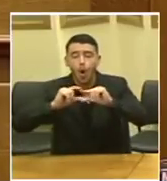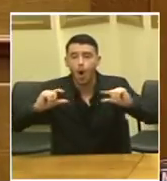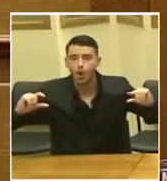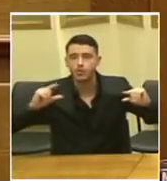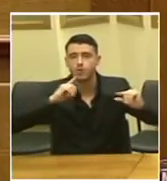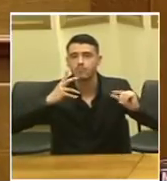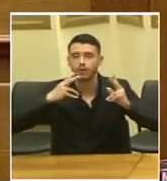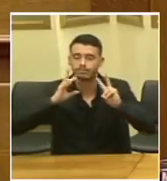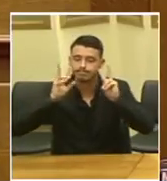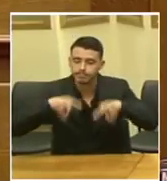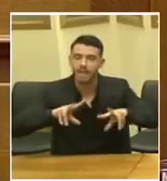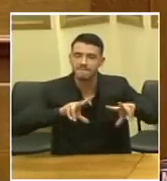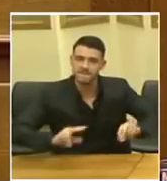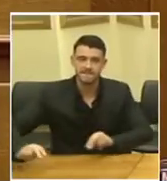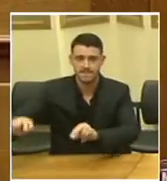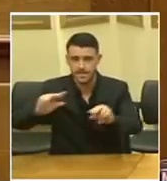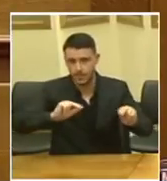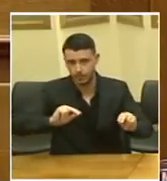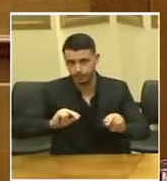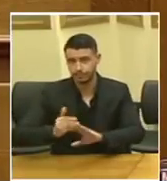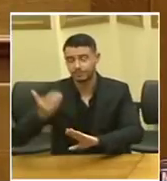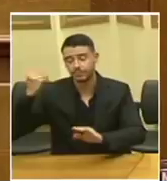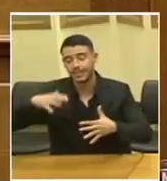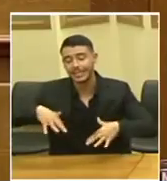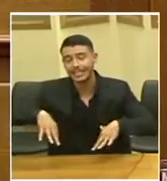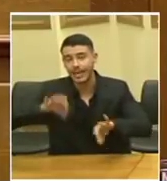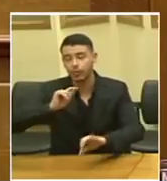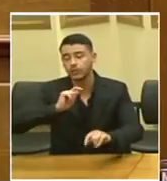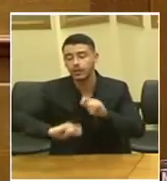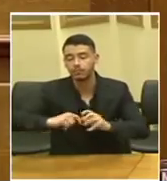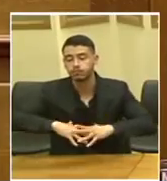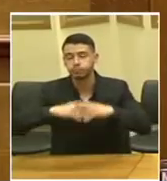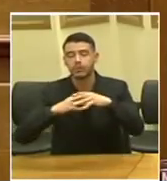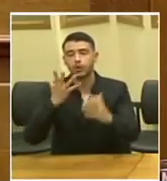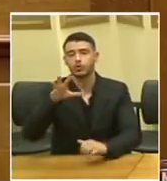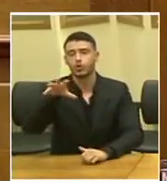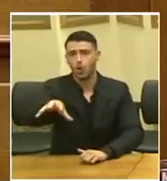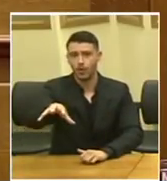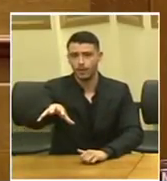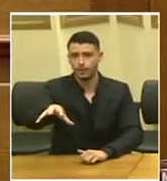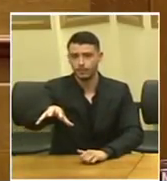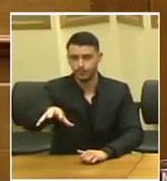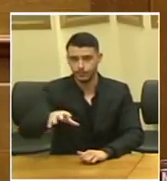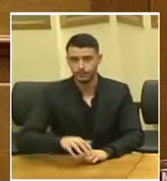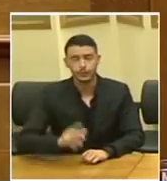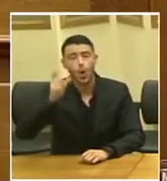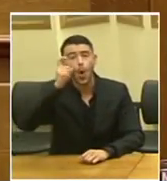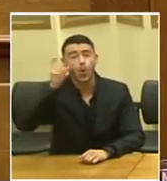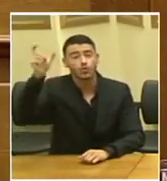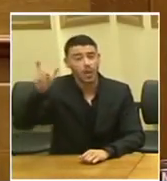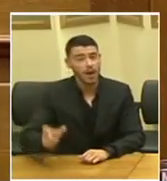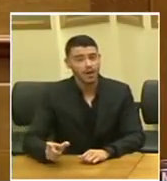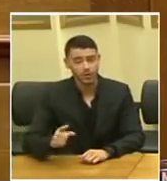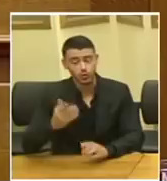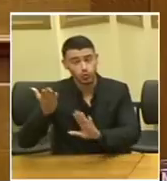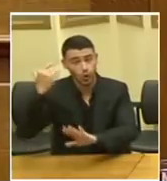Στην αρχή, όταν δημιουργήθηκε αυτό το κράτος, η θέση του κυρίου Σαμαράου, υπουργού εξωτερικών, ήταν ναι στο